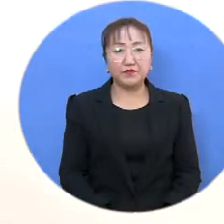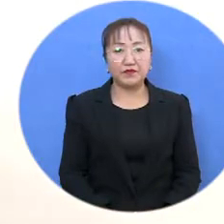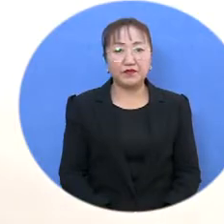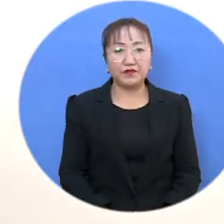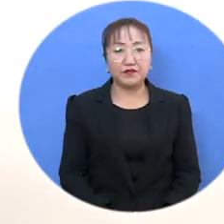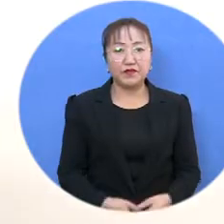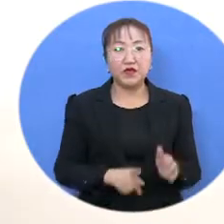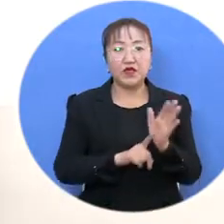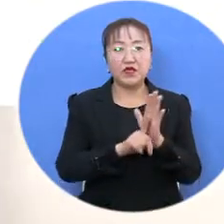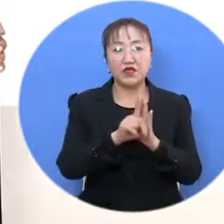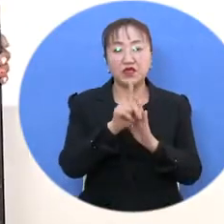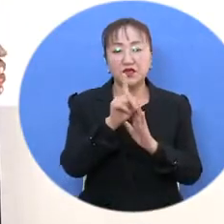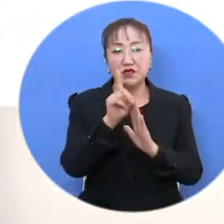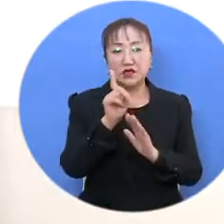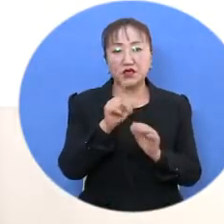Эхний хэмжилт